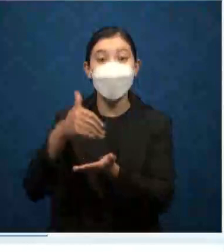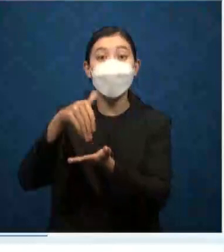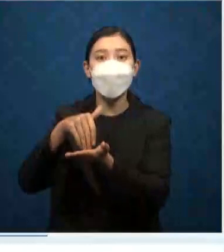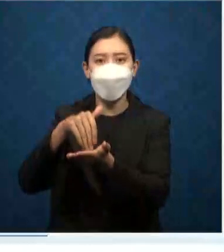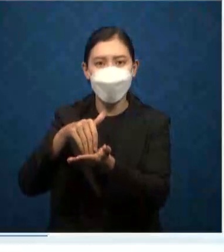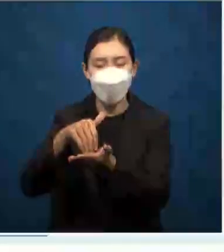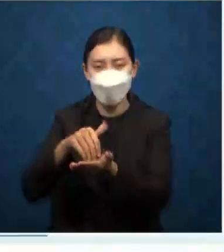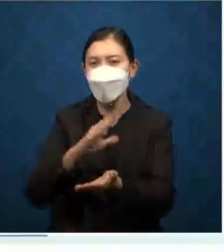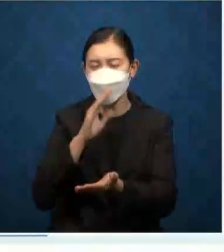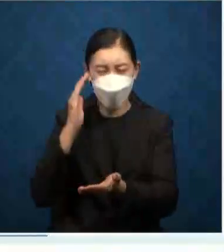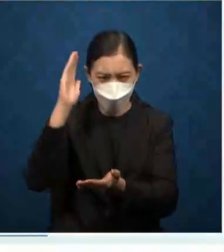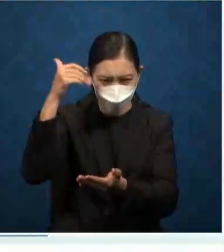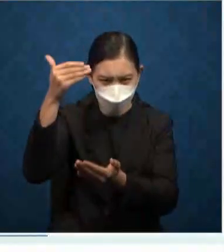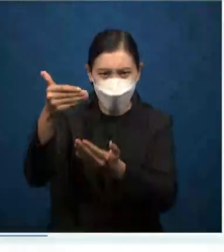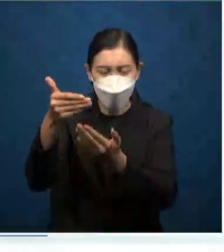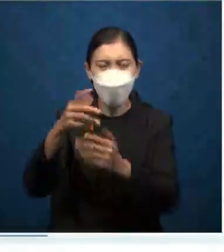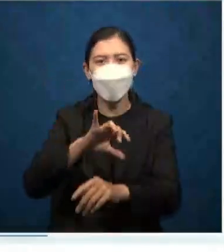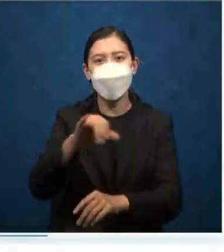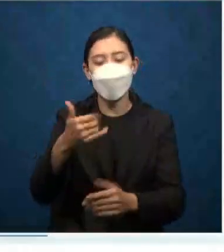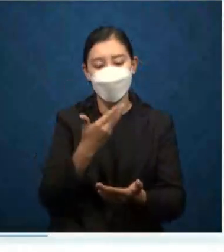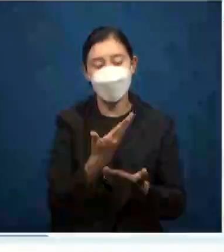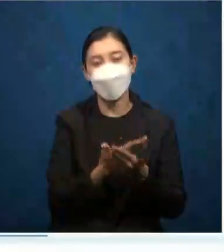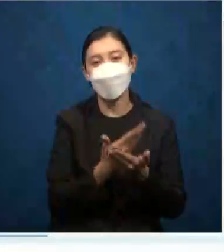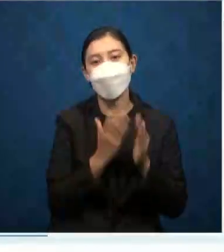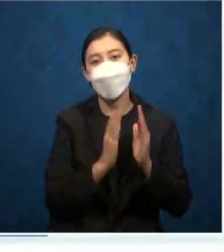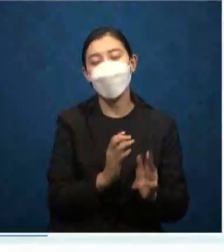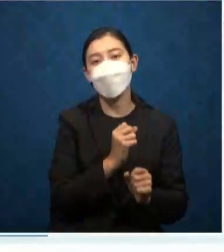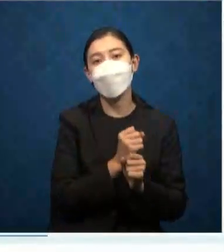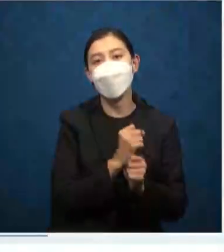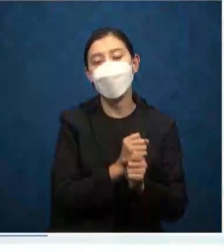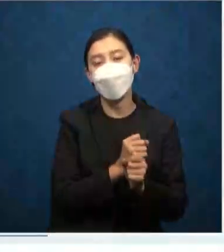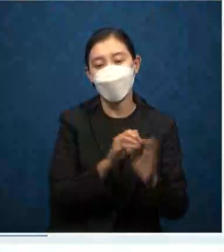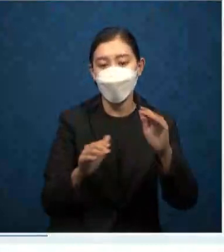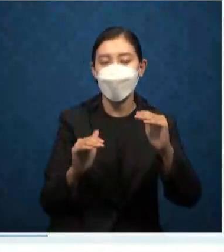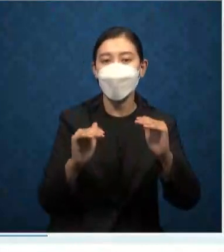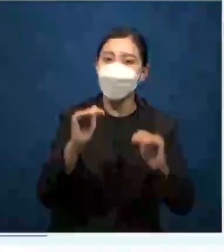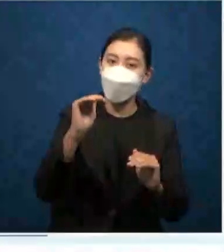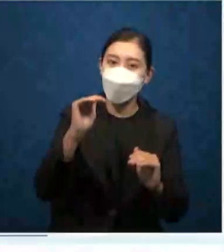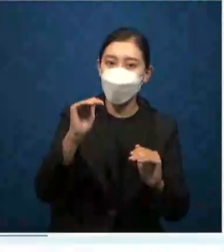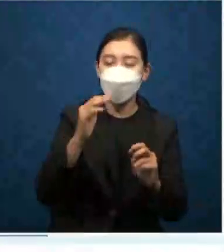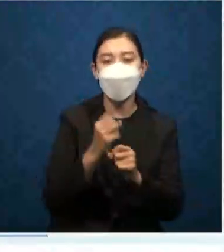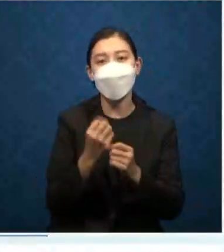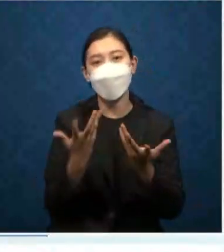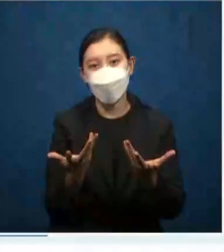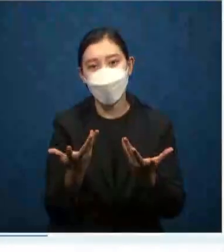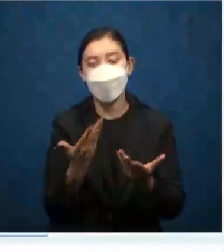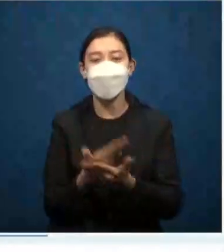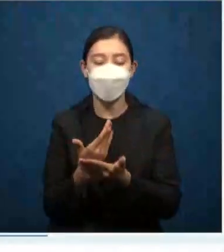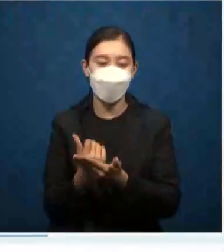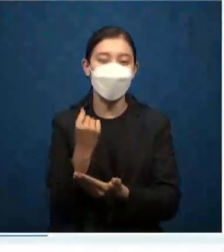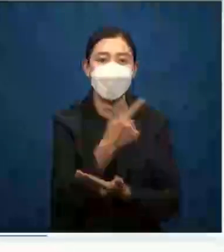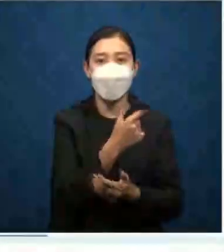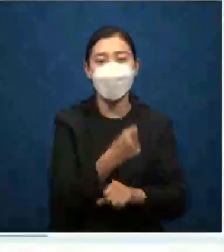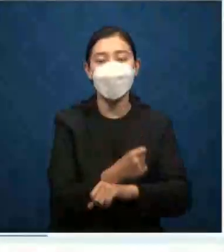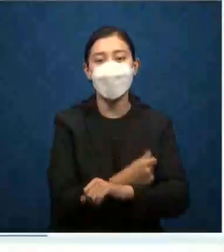ในมาตรา38ครับอะไรจะเกิดขึ้นไม่มีเงินทำงานนะครับก็ขอกราบเรียนย้ำอีกทีว่าเรื่อง